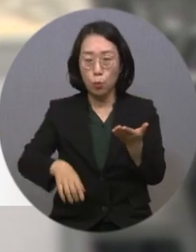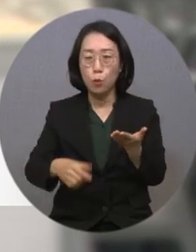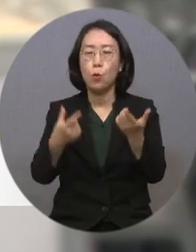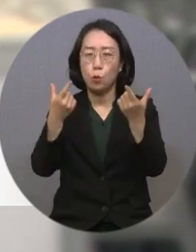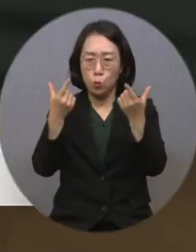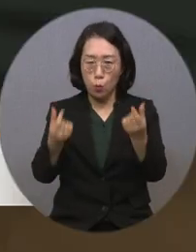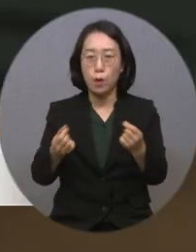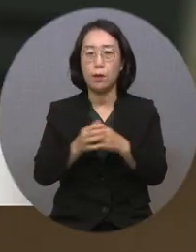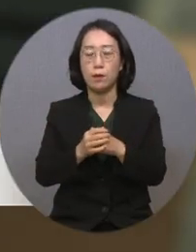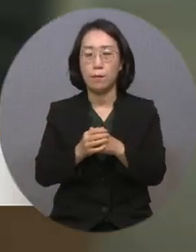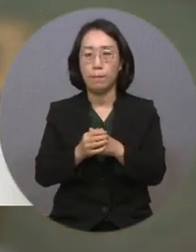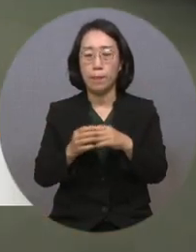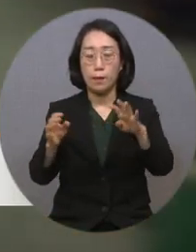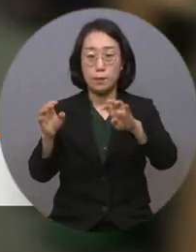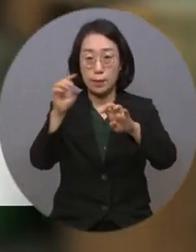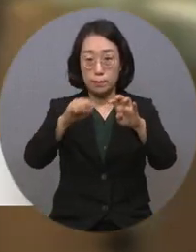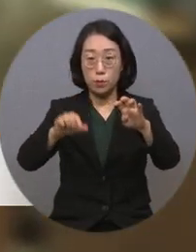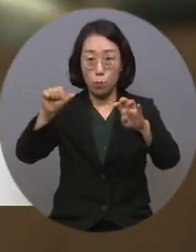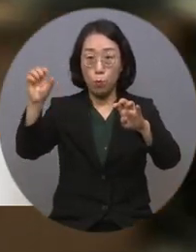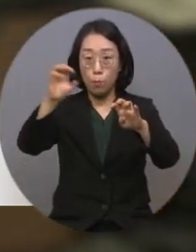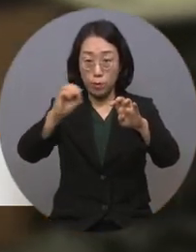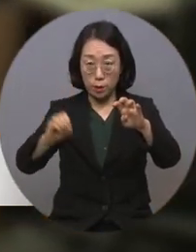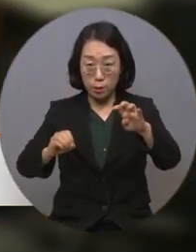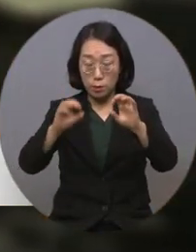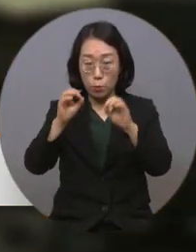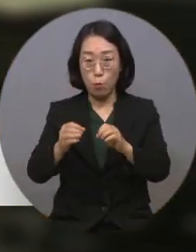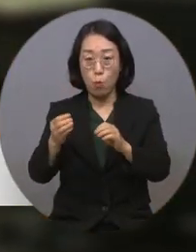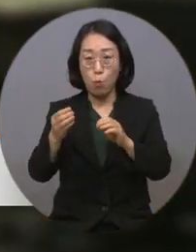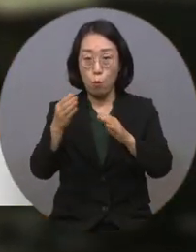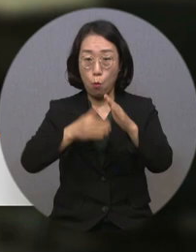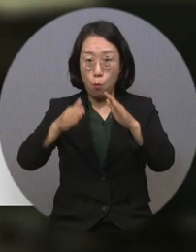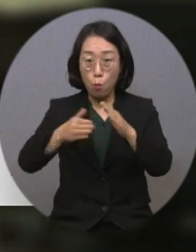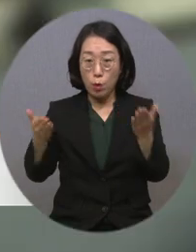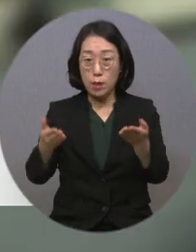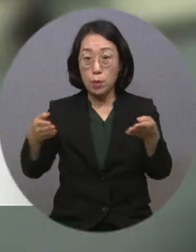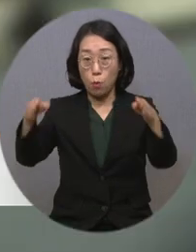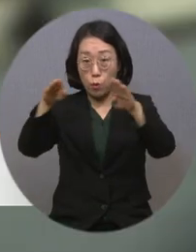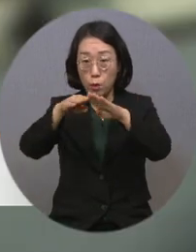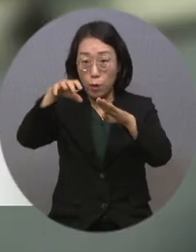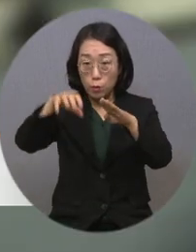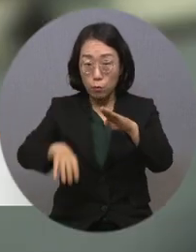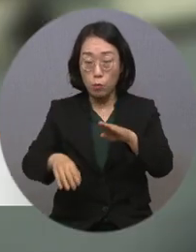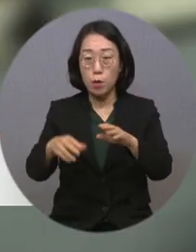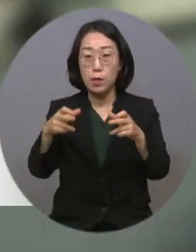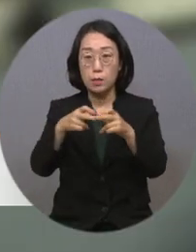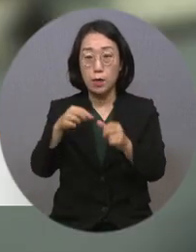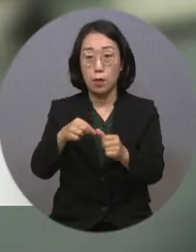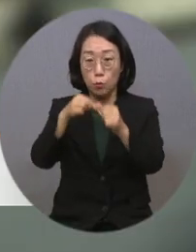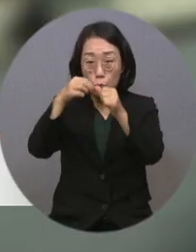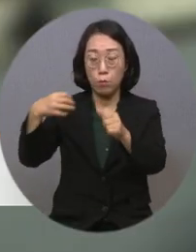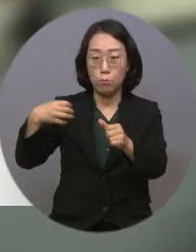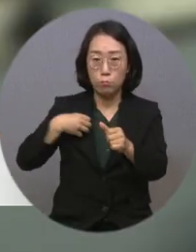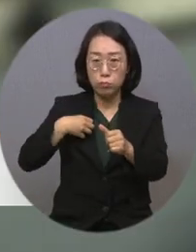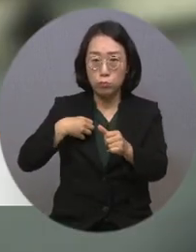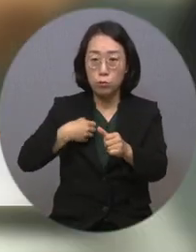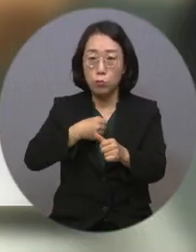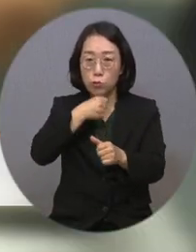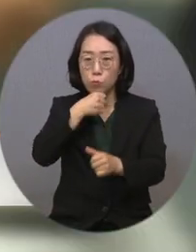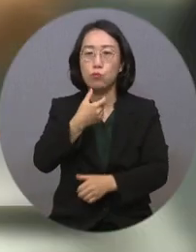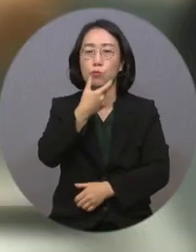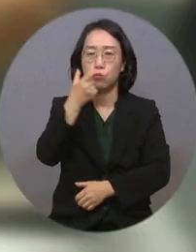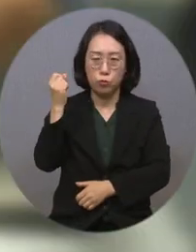습니다 40.5% 에 달하는 공공기관에서 도 장애인 의무 고용률을 미준수 한 것으로